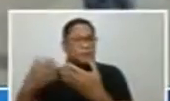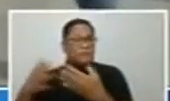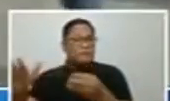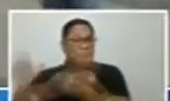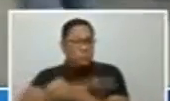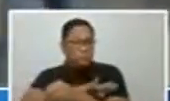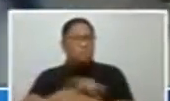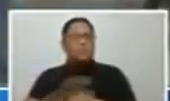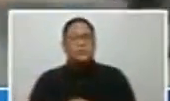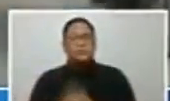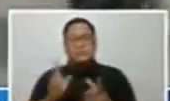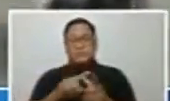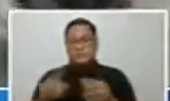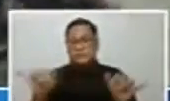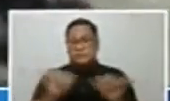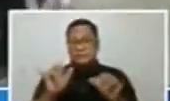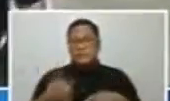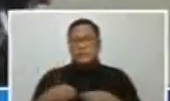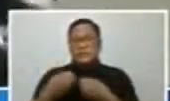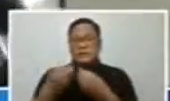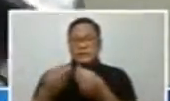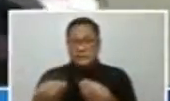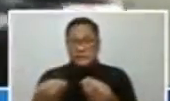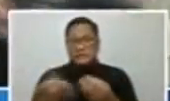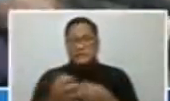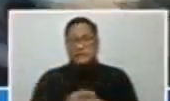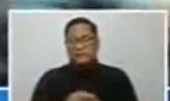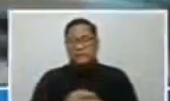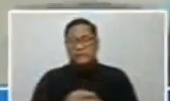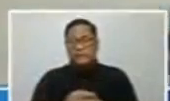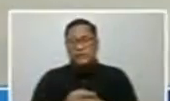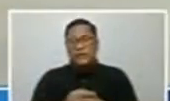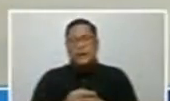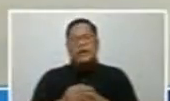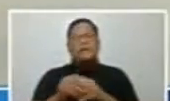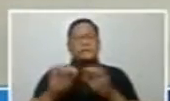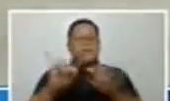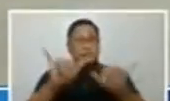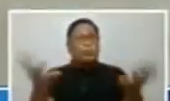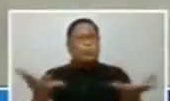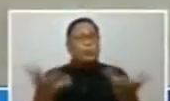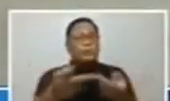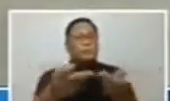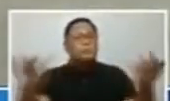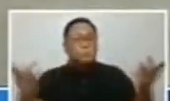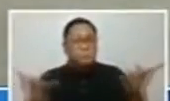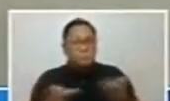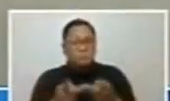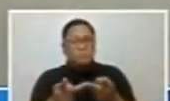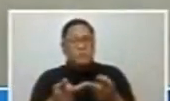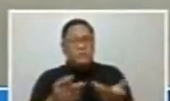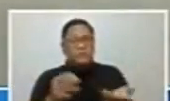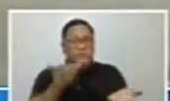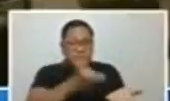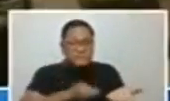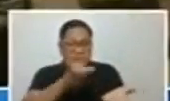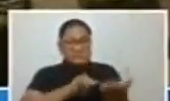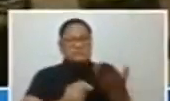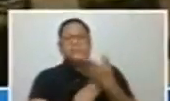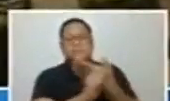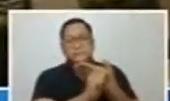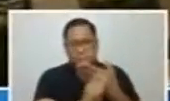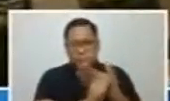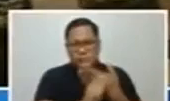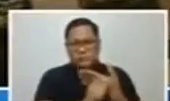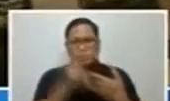lang talaga yung mga severe at tinatawag natin yung mga critical, no? At kailangan ma-advocate natin sa mga